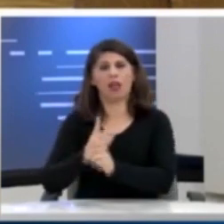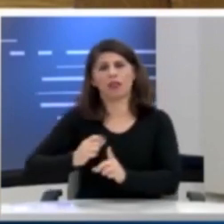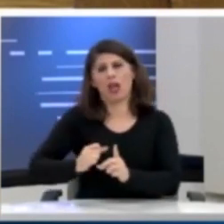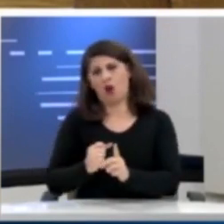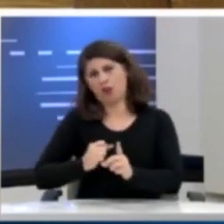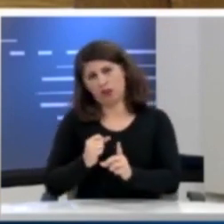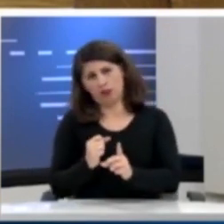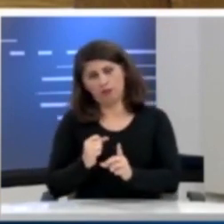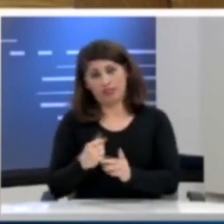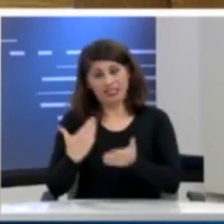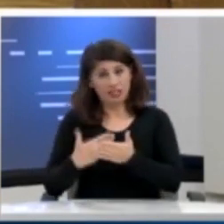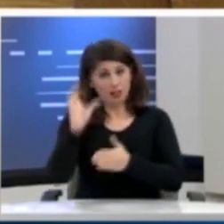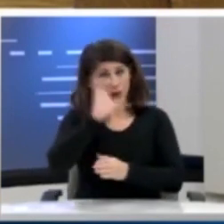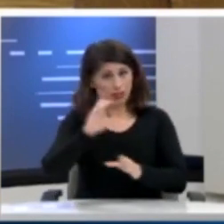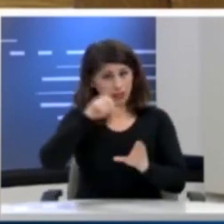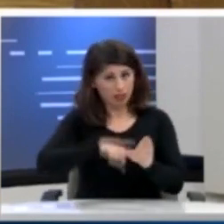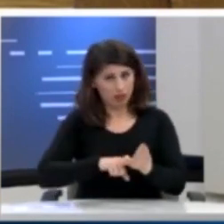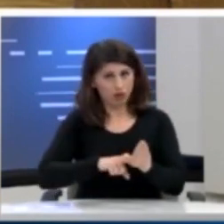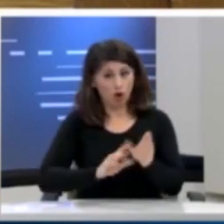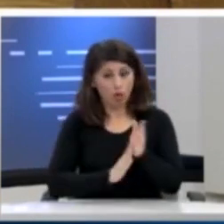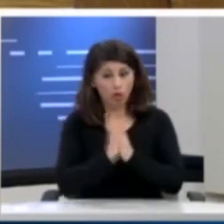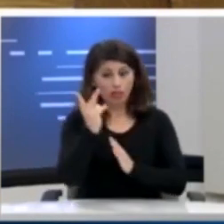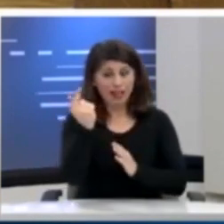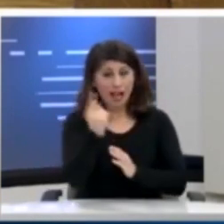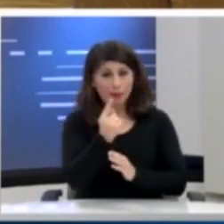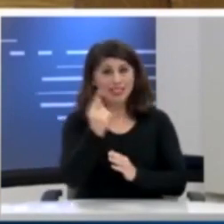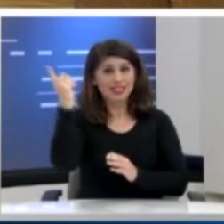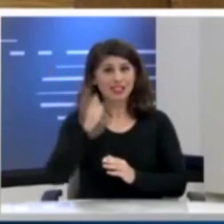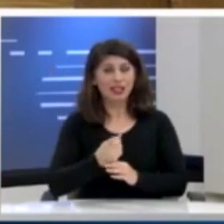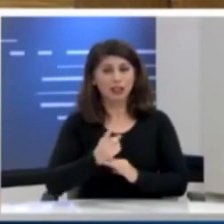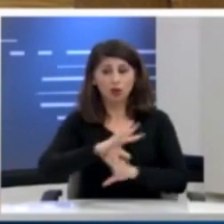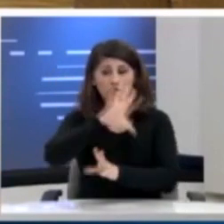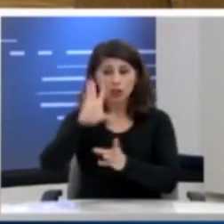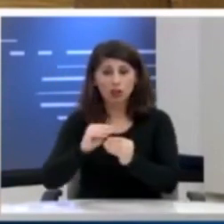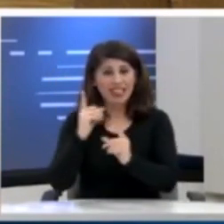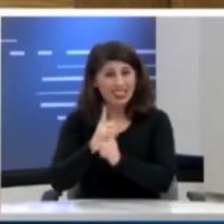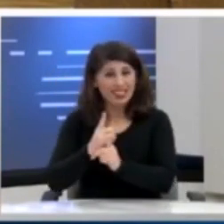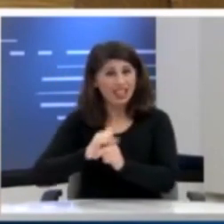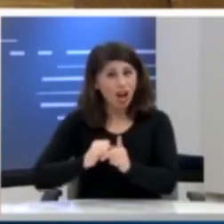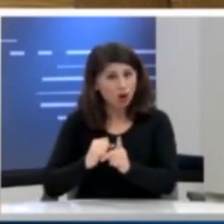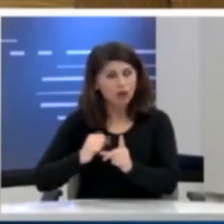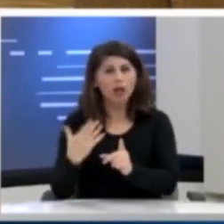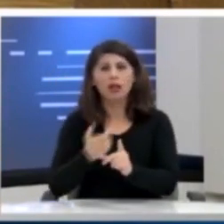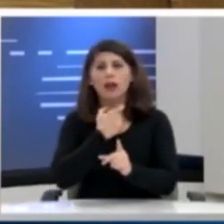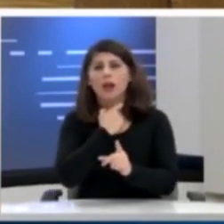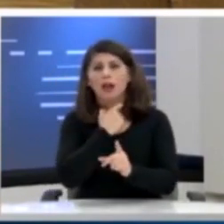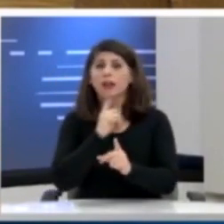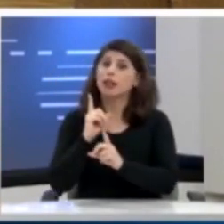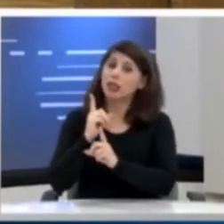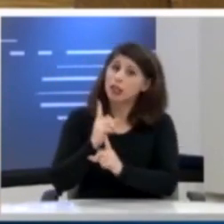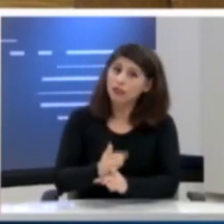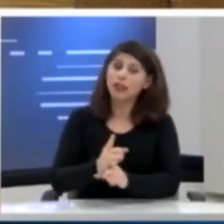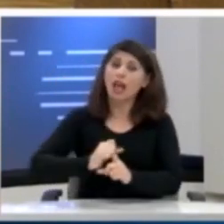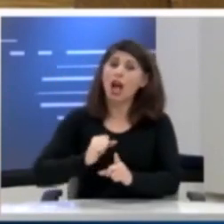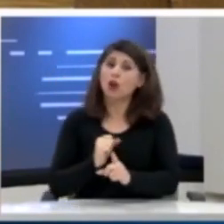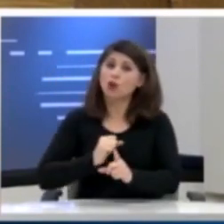στοιχεία της Ευρωπαϊκής Ένωσης, το 12,5% του συνολικού μαθητικού πληθυσμού έχει ανάγκη